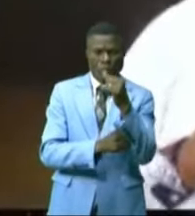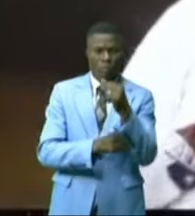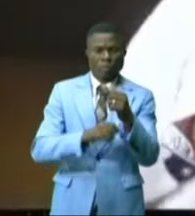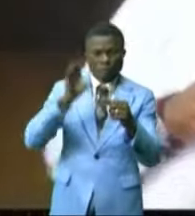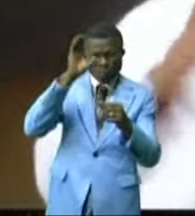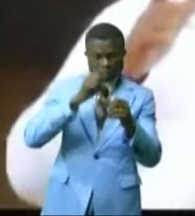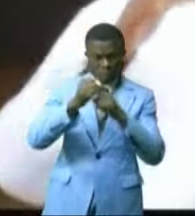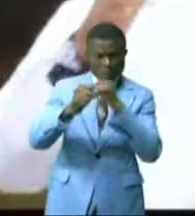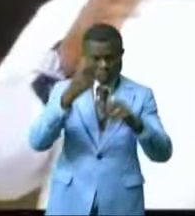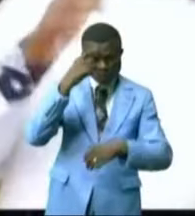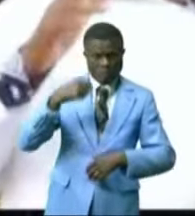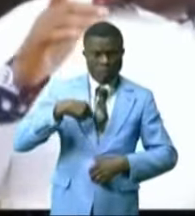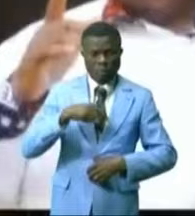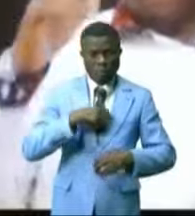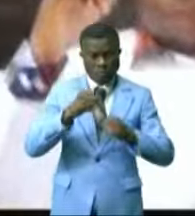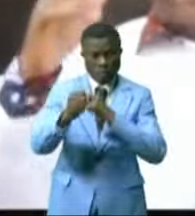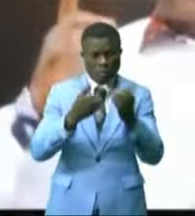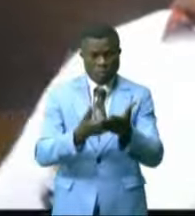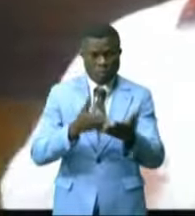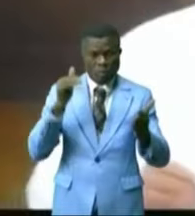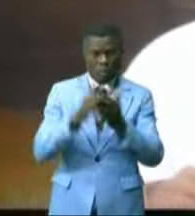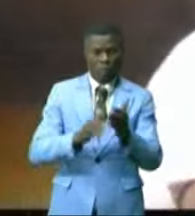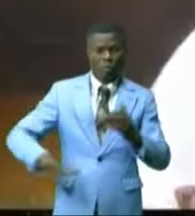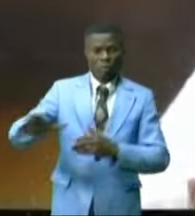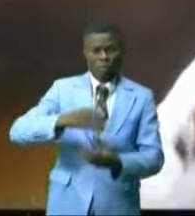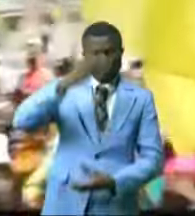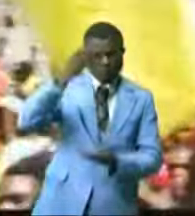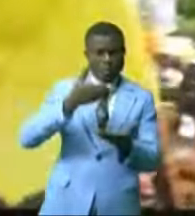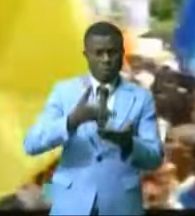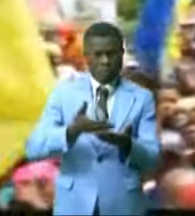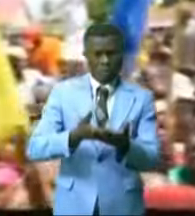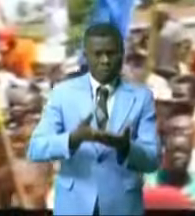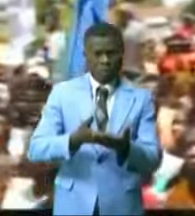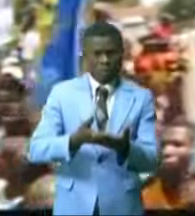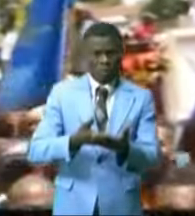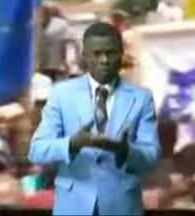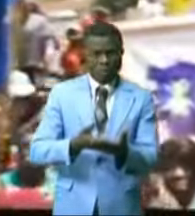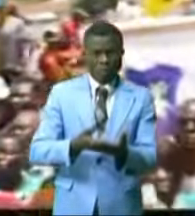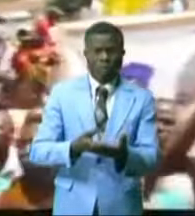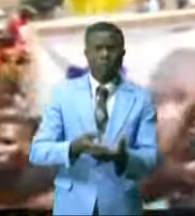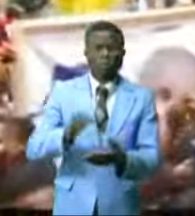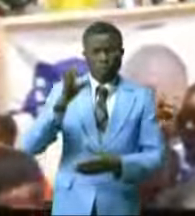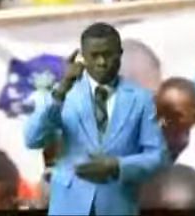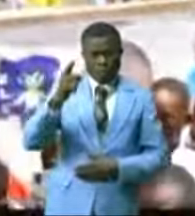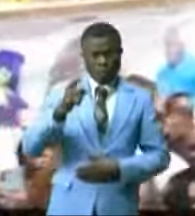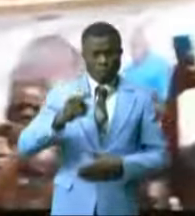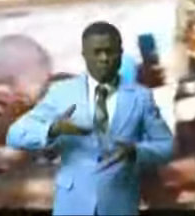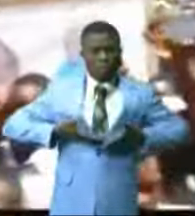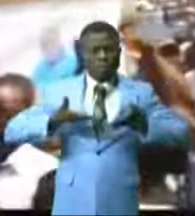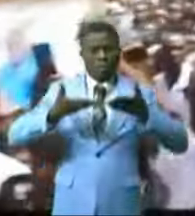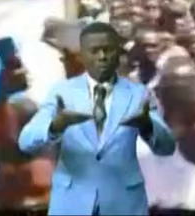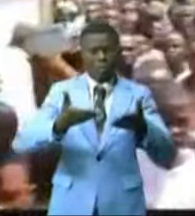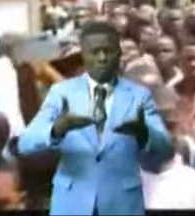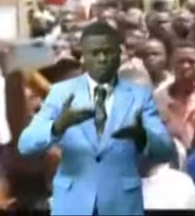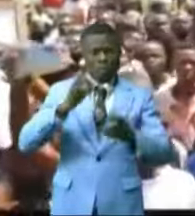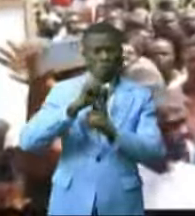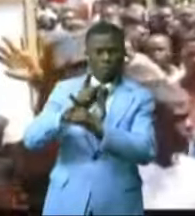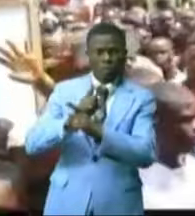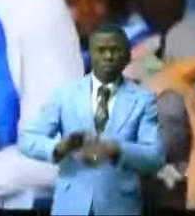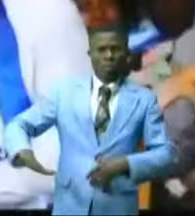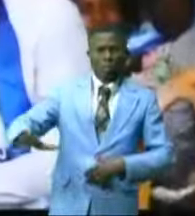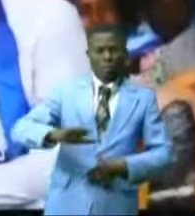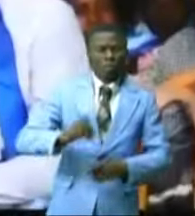Bisso. Bitoma Oyo contre Rwanda. Oya Tiamisi Moutou Naye. Pour la défense, Yamabele Nabisso,